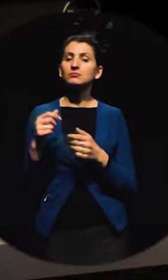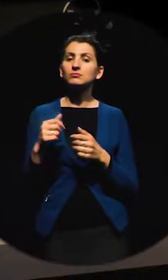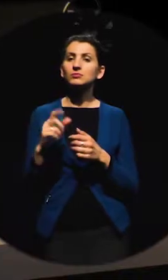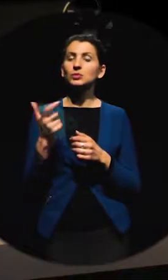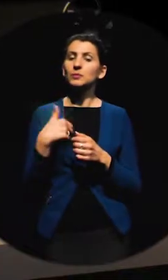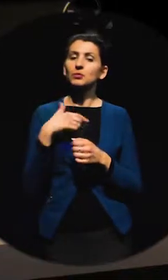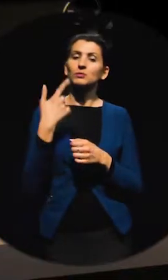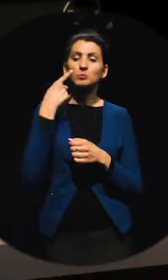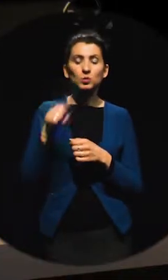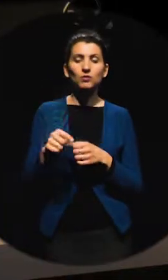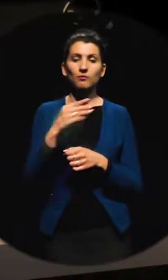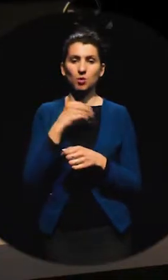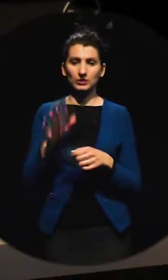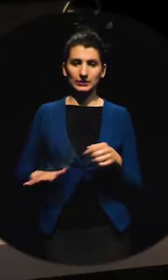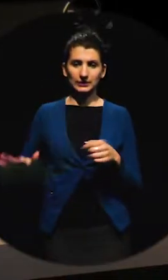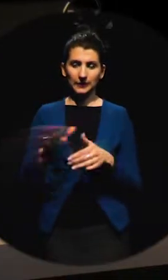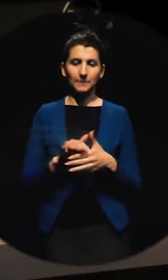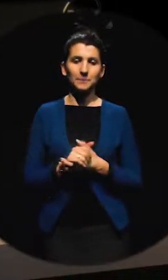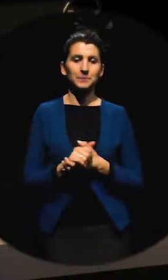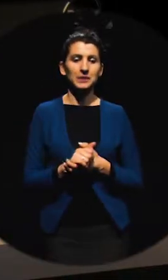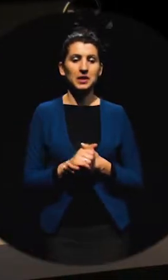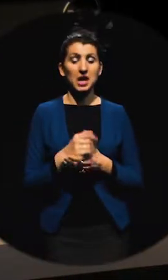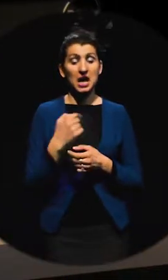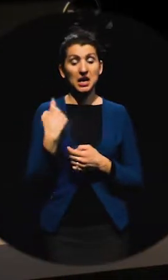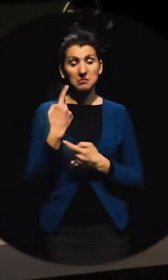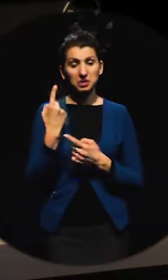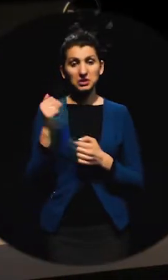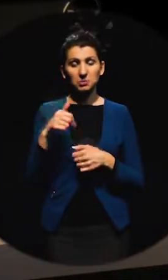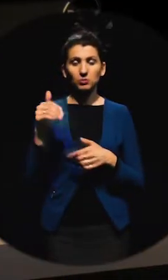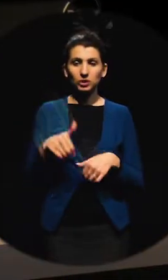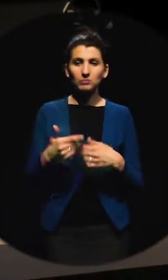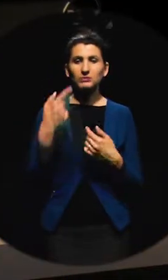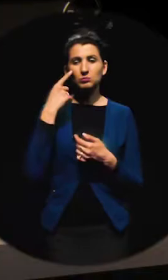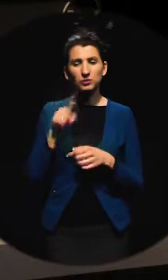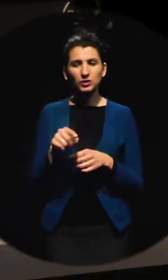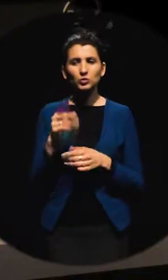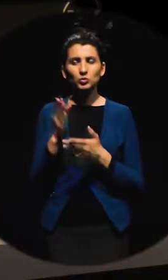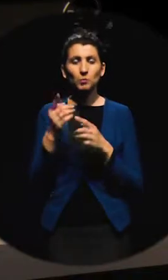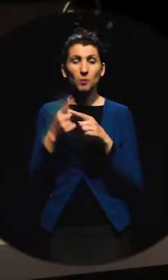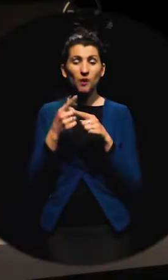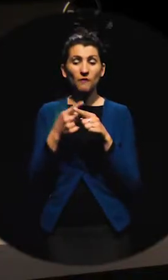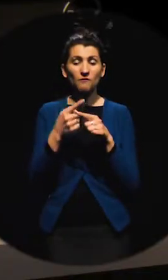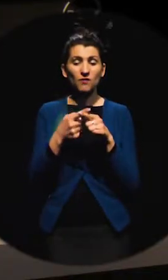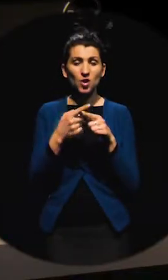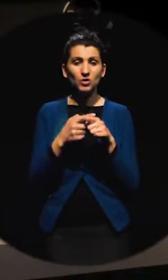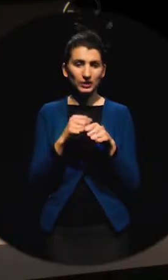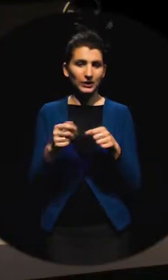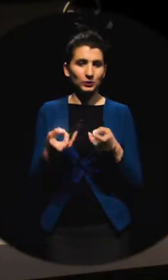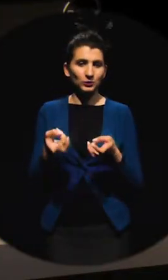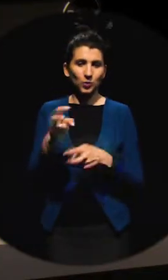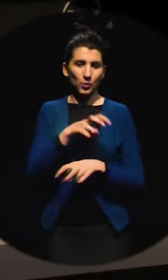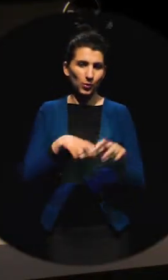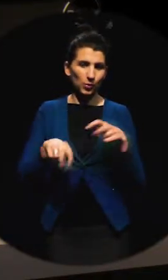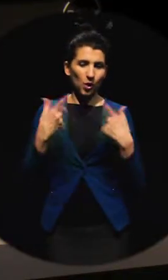możemy zaobserwować w Polsce, a myślimy, że możemy zaobserwować no właśnie te początki wyłaniania się ruchu osób z